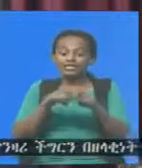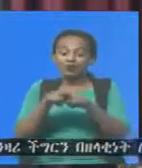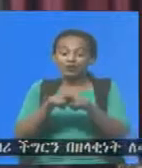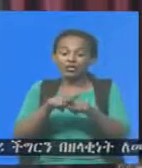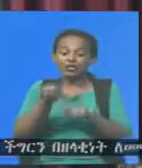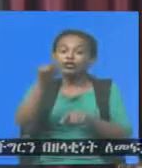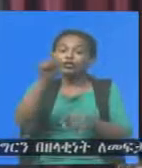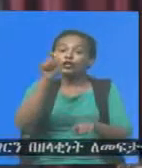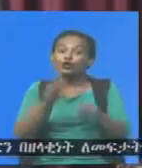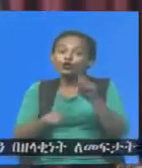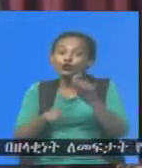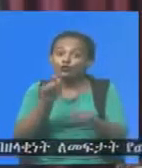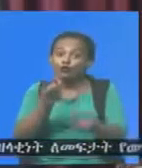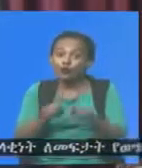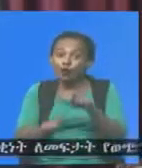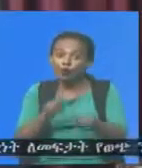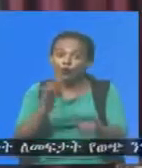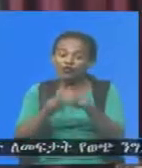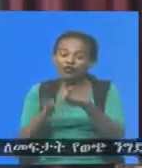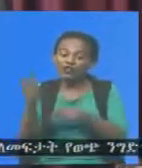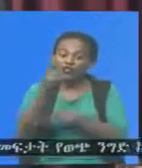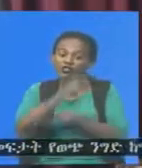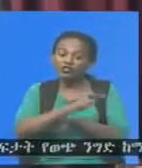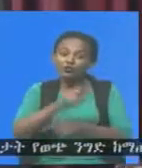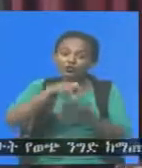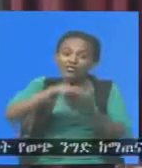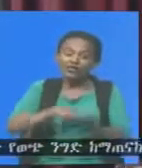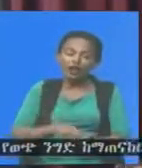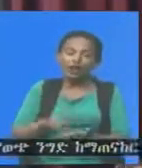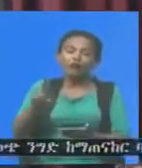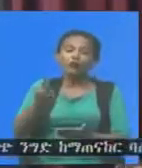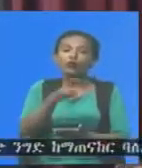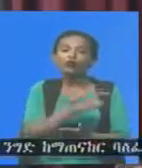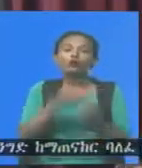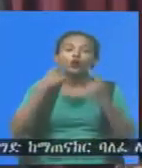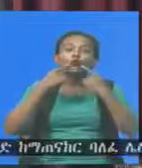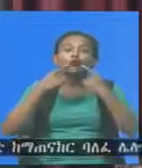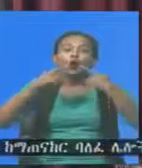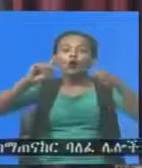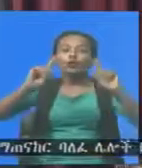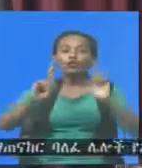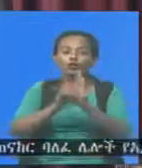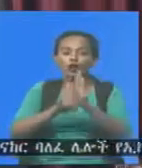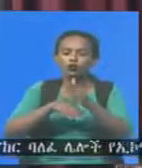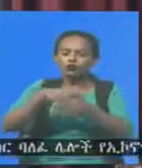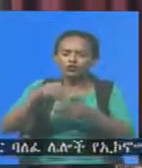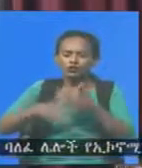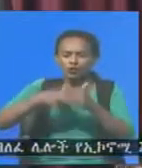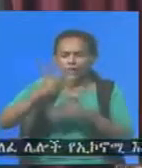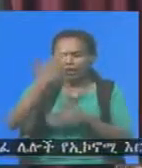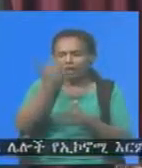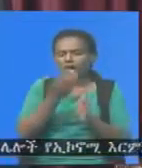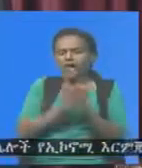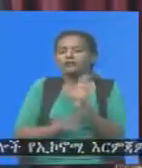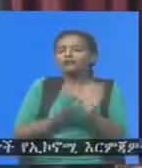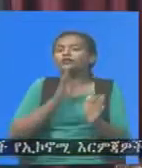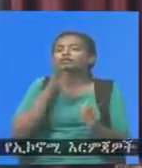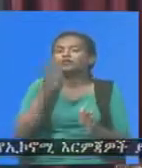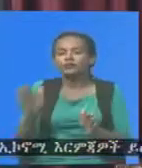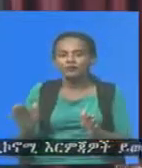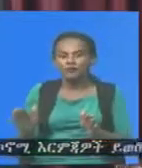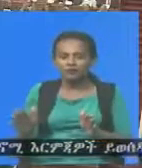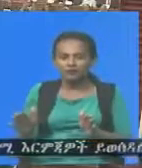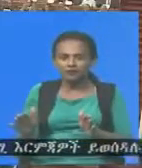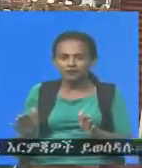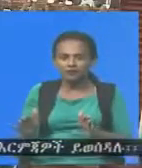ፍርማውም ከተፈራረማችሁበት ቀን ጀምሮ የጸና መሆኑን በአዋጅ ህግ አውጥቼ ሳበቃ ለምን አልተፈጸመም?